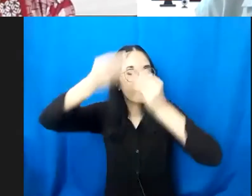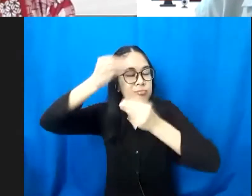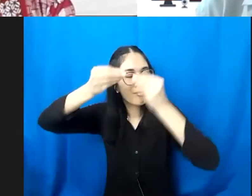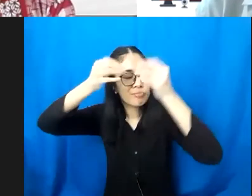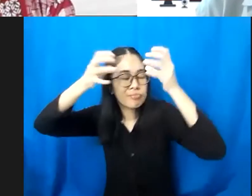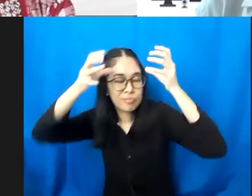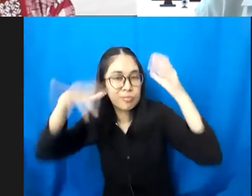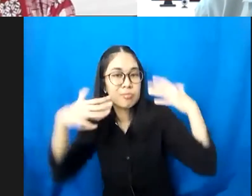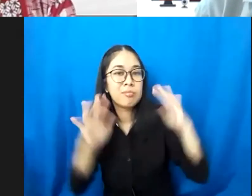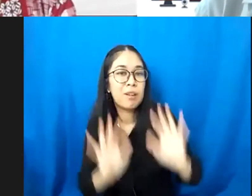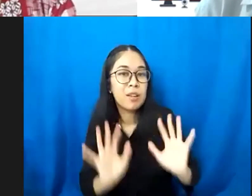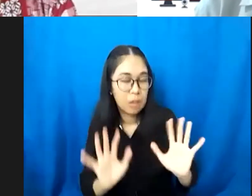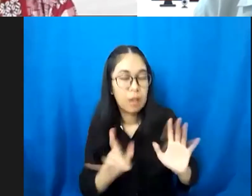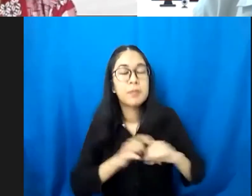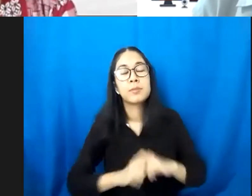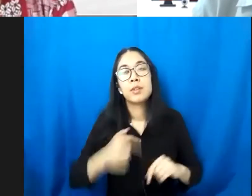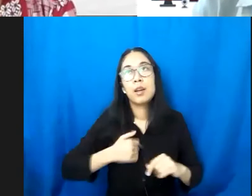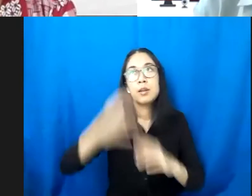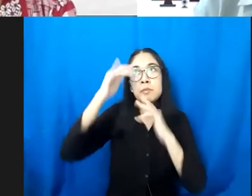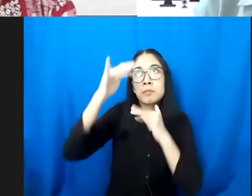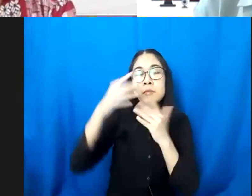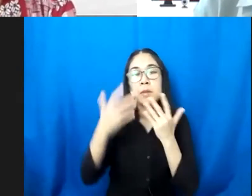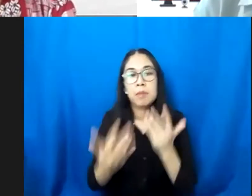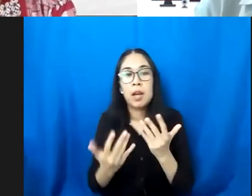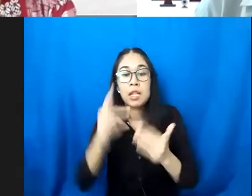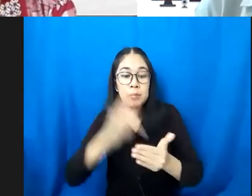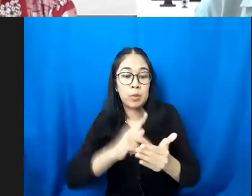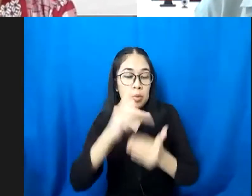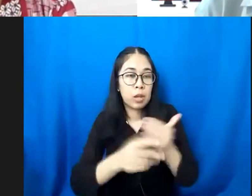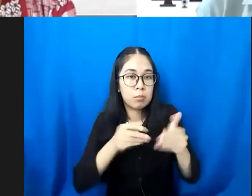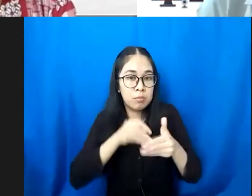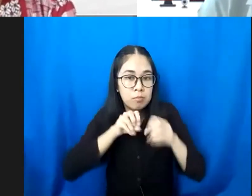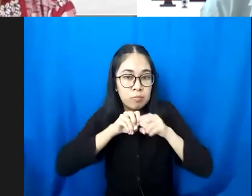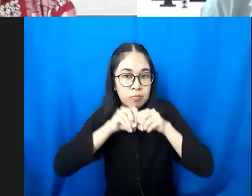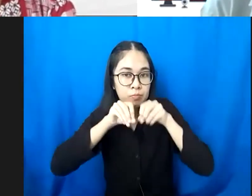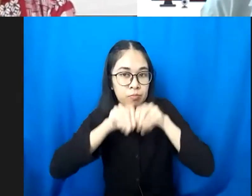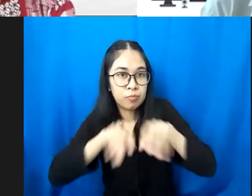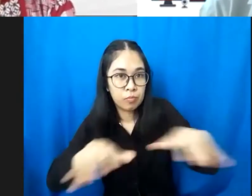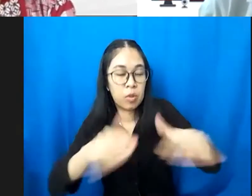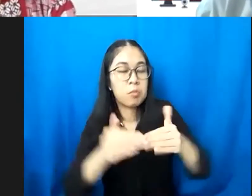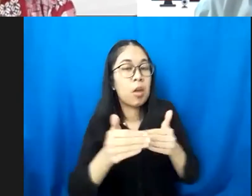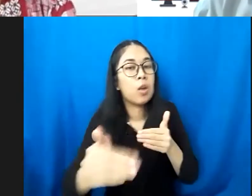Harapan saya adalah saya akan melanjutkan program ini kepada teman-teman saya yang ada di sekolah.